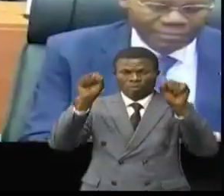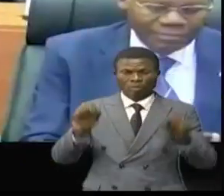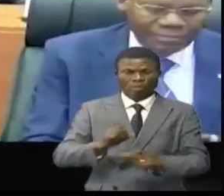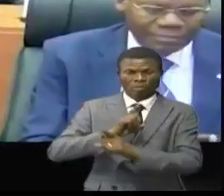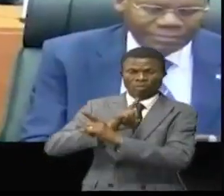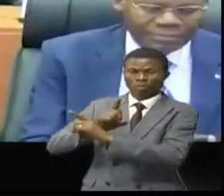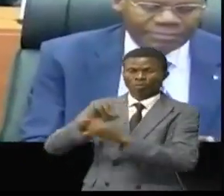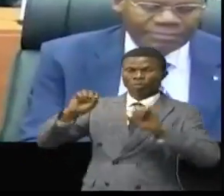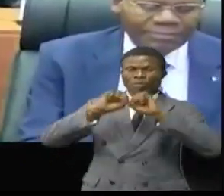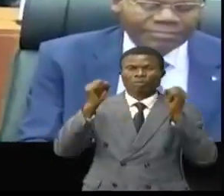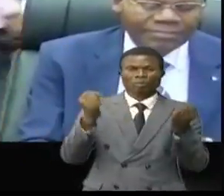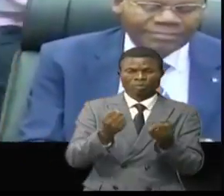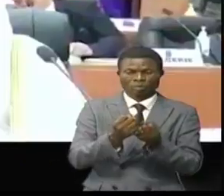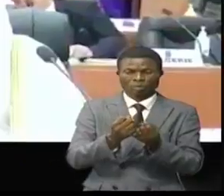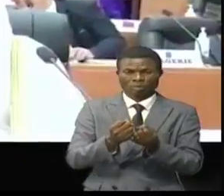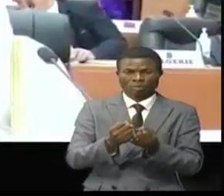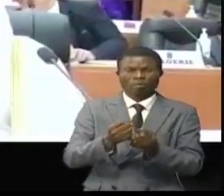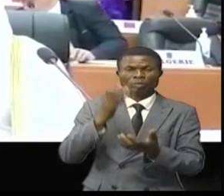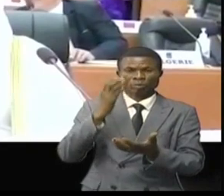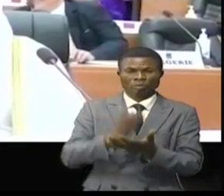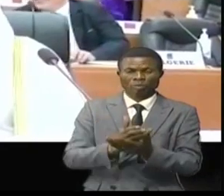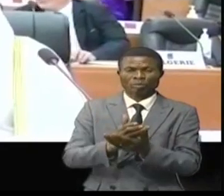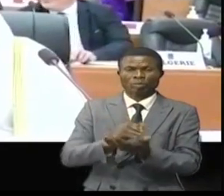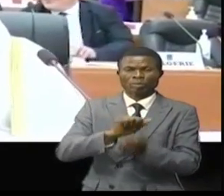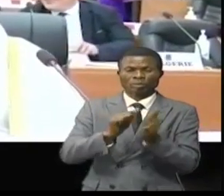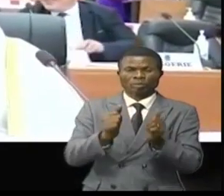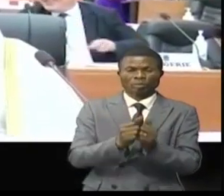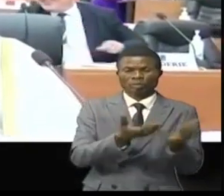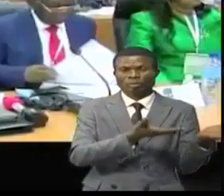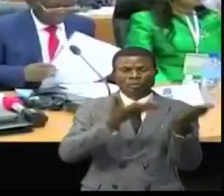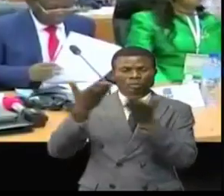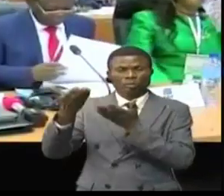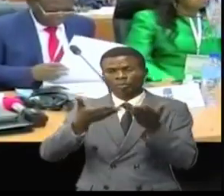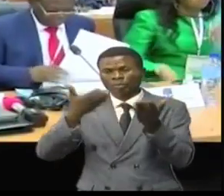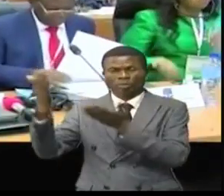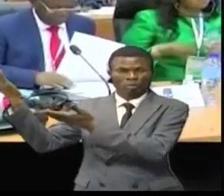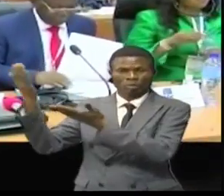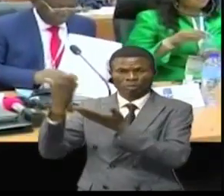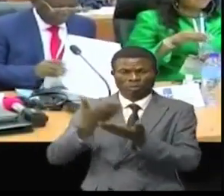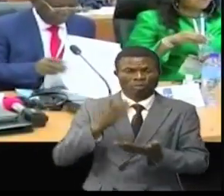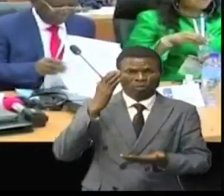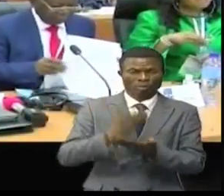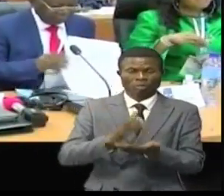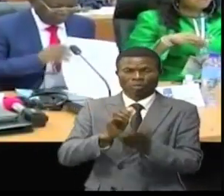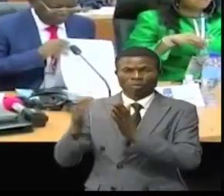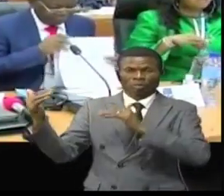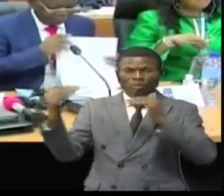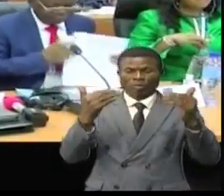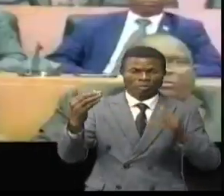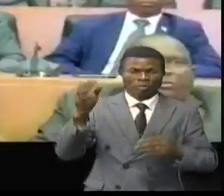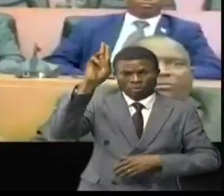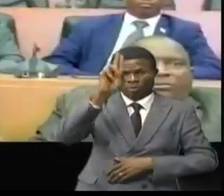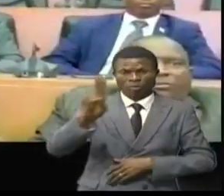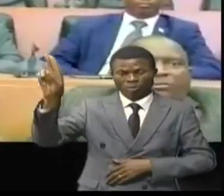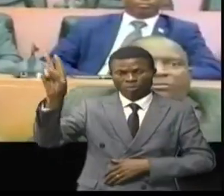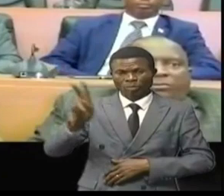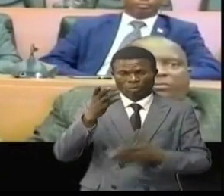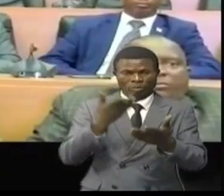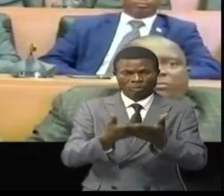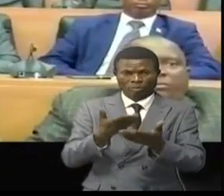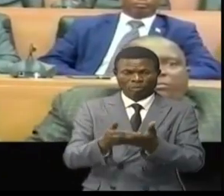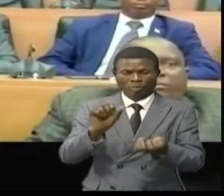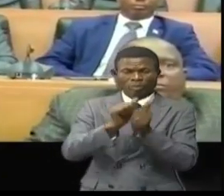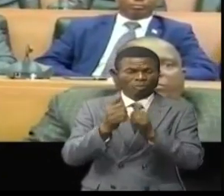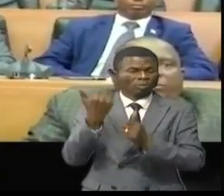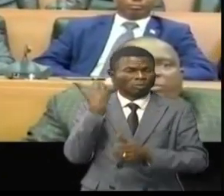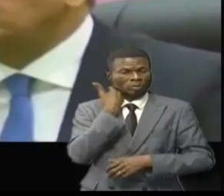protection sociale et limiter les importations afin de faire face aux effets de la guerre entre la Russie et l'Ukraine et de la